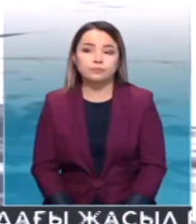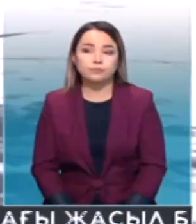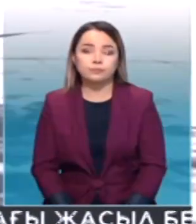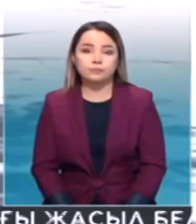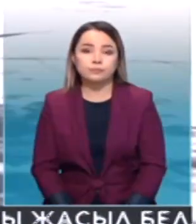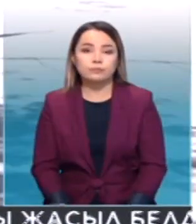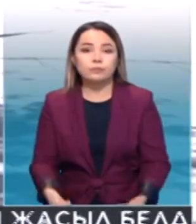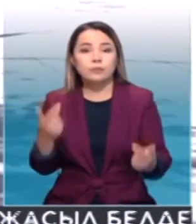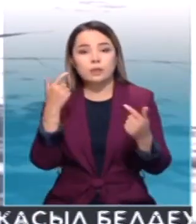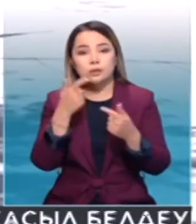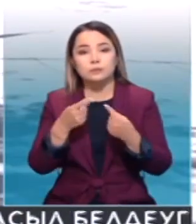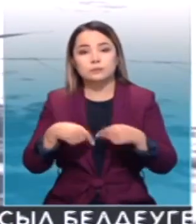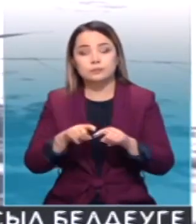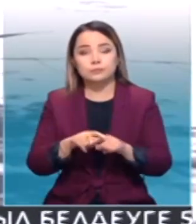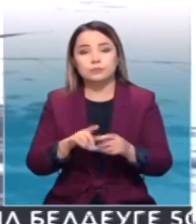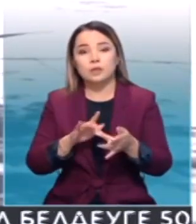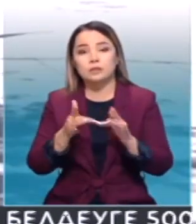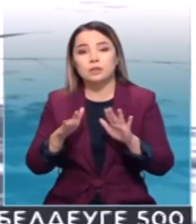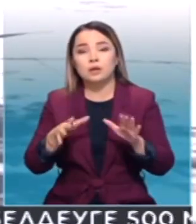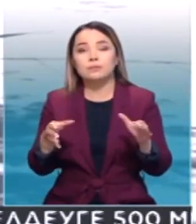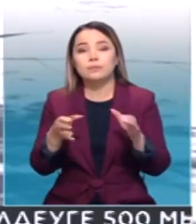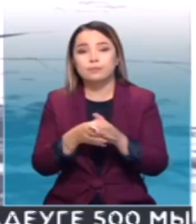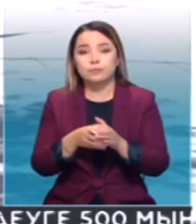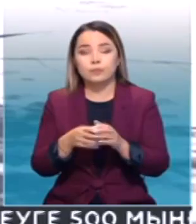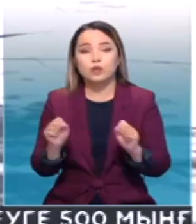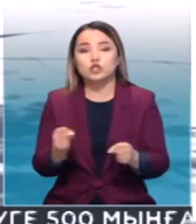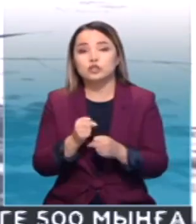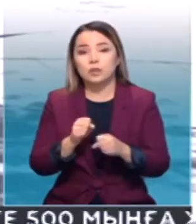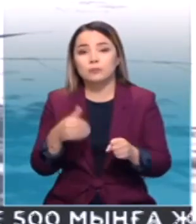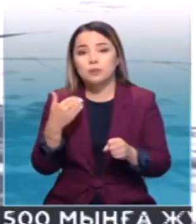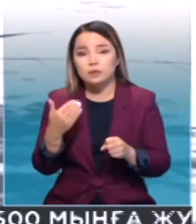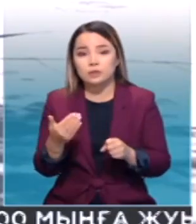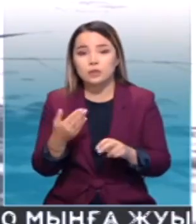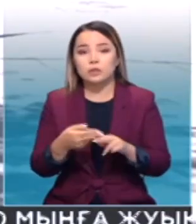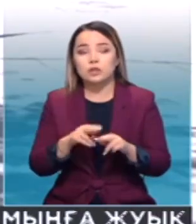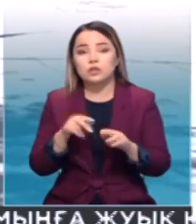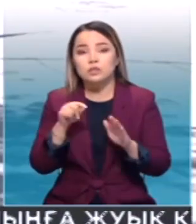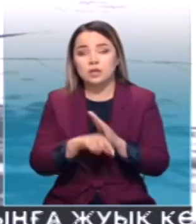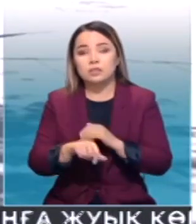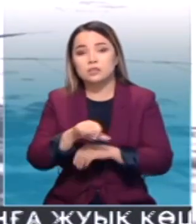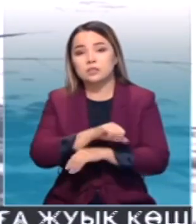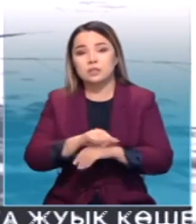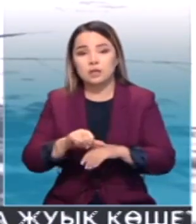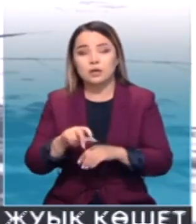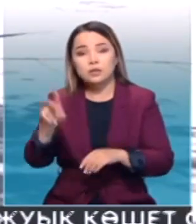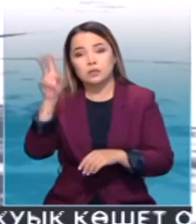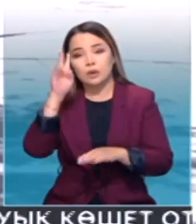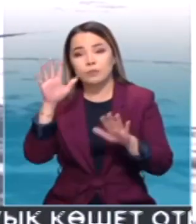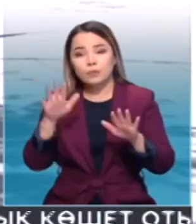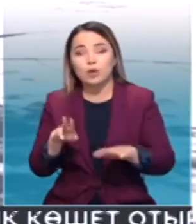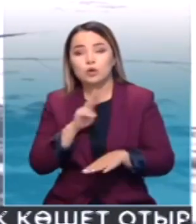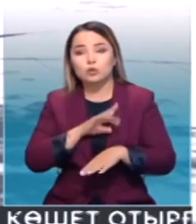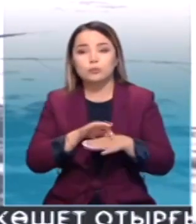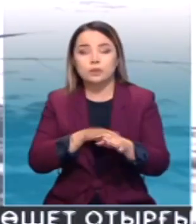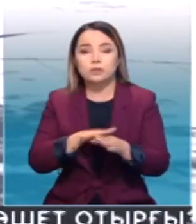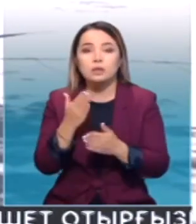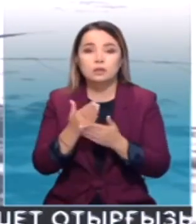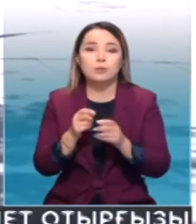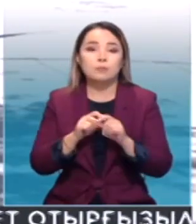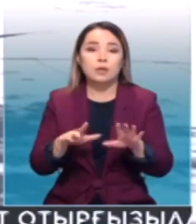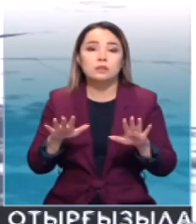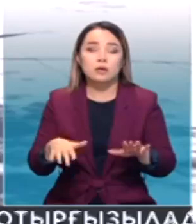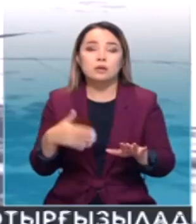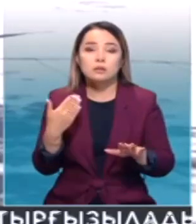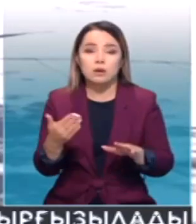Білім беру ұйымдарында мына ғаламтордың жылдамдығы, ішкі және сыртқы әжетханалардың жұмыс істеуі,